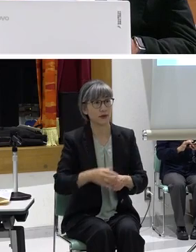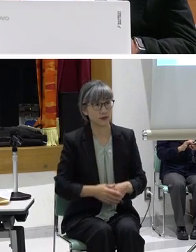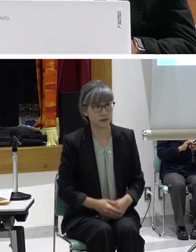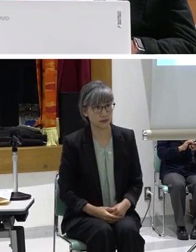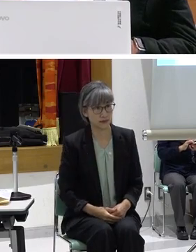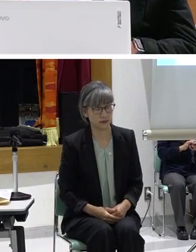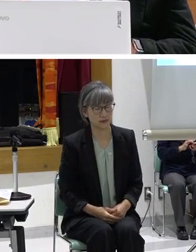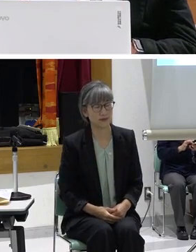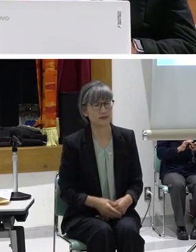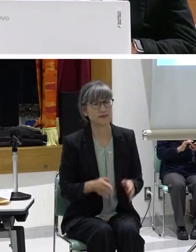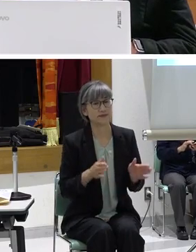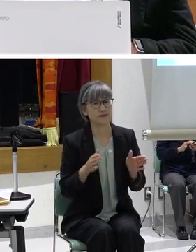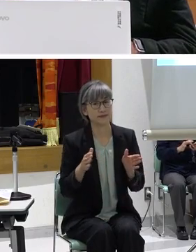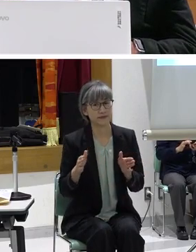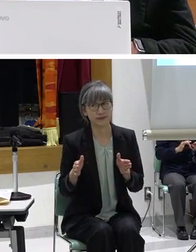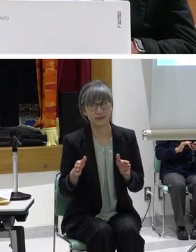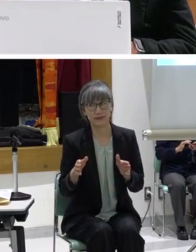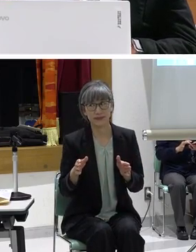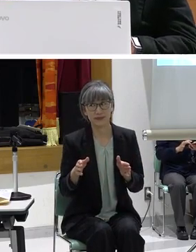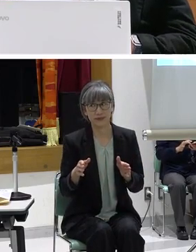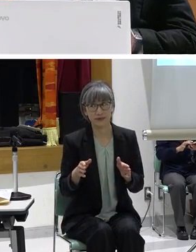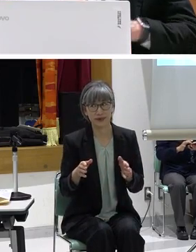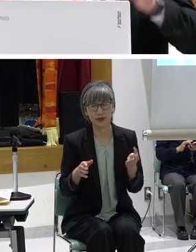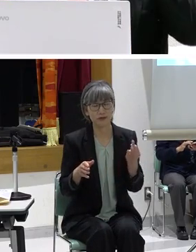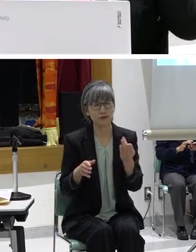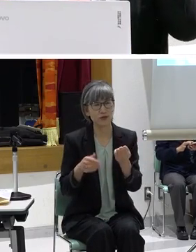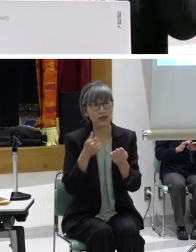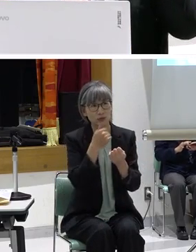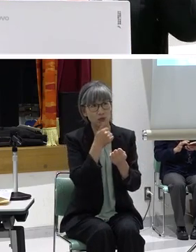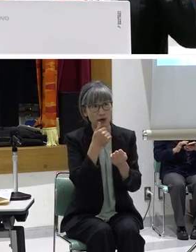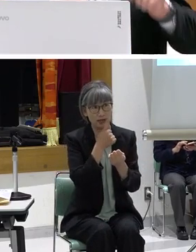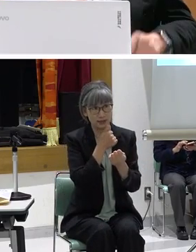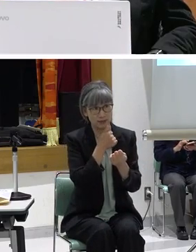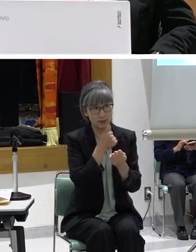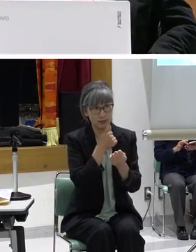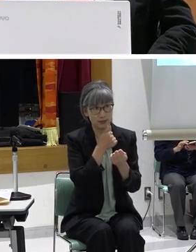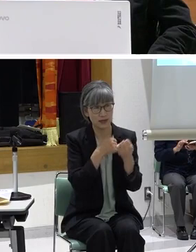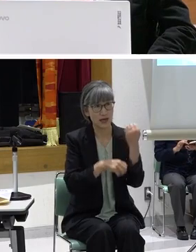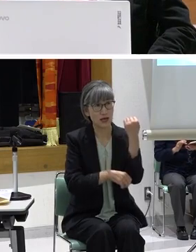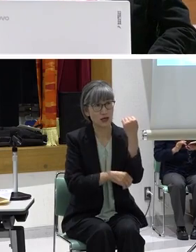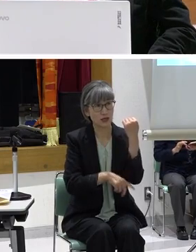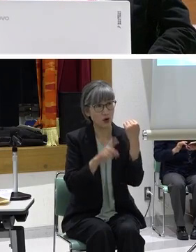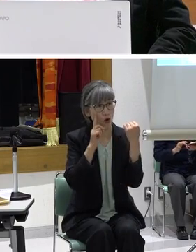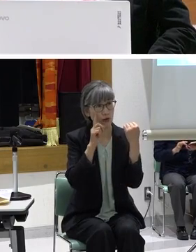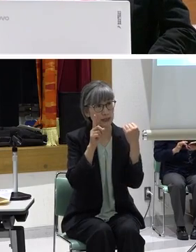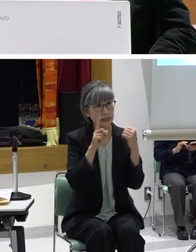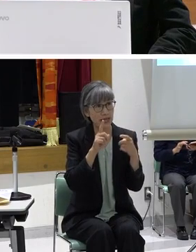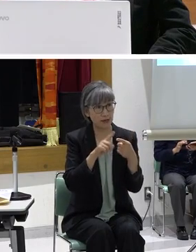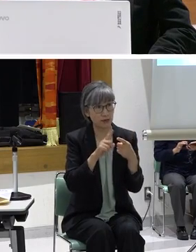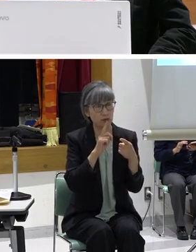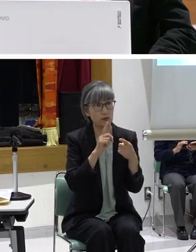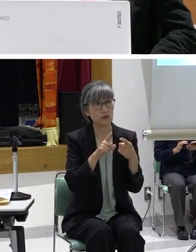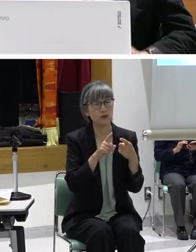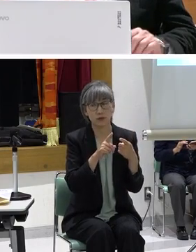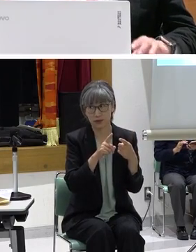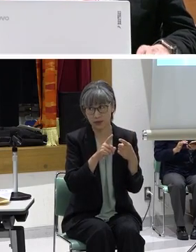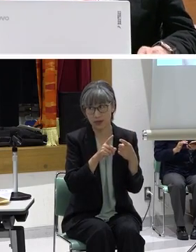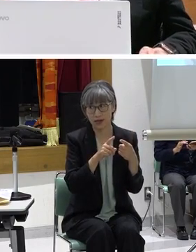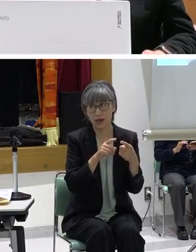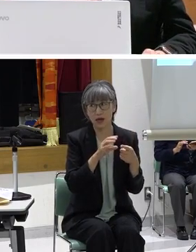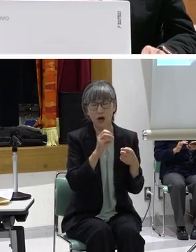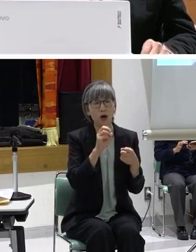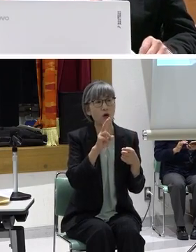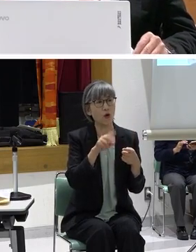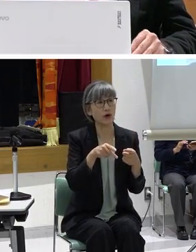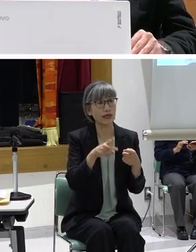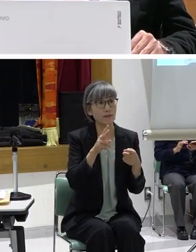ちょっと注目点いくつか紹介をします。基本視点ということで、 オリパラのレガシーを